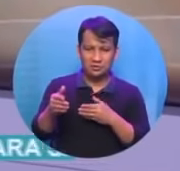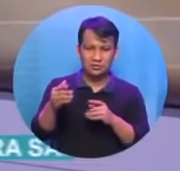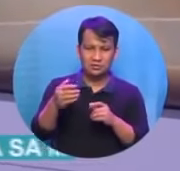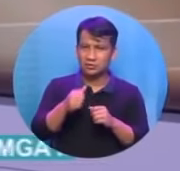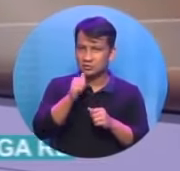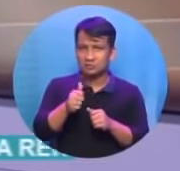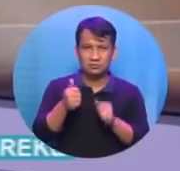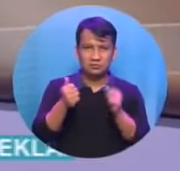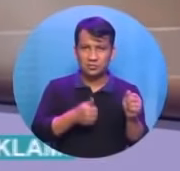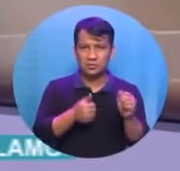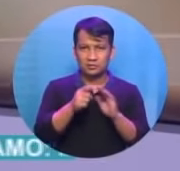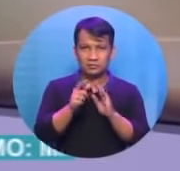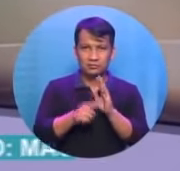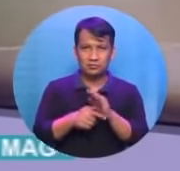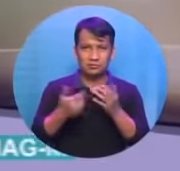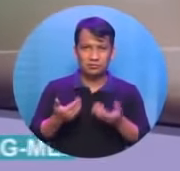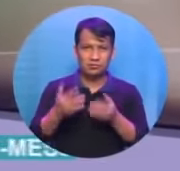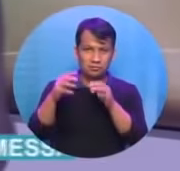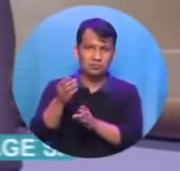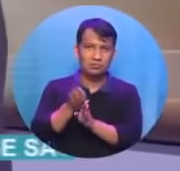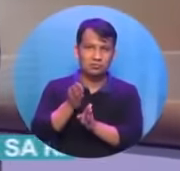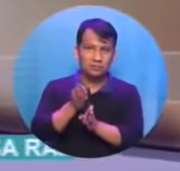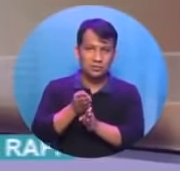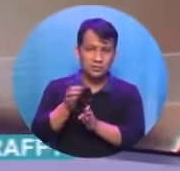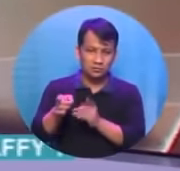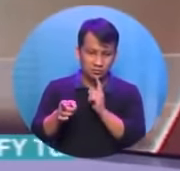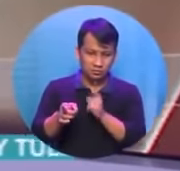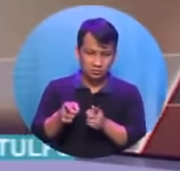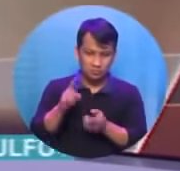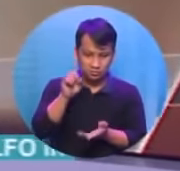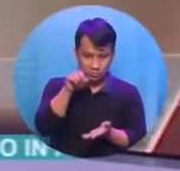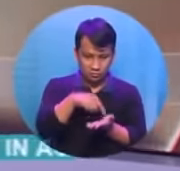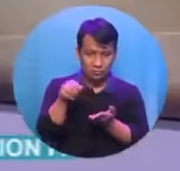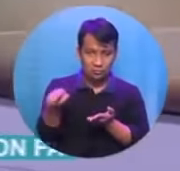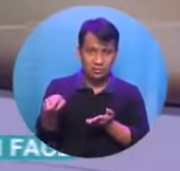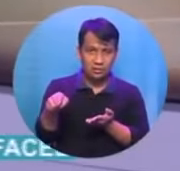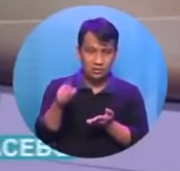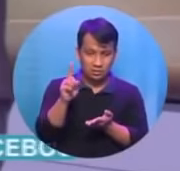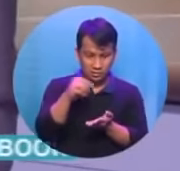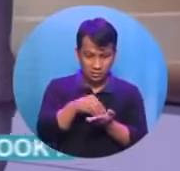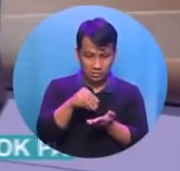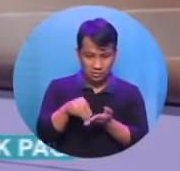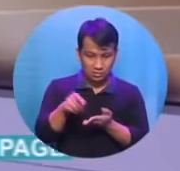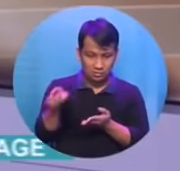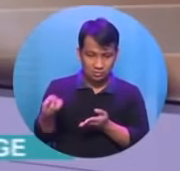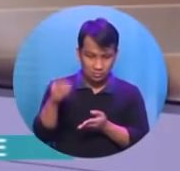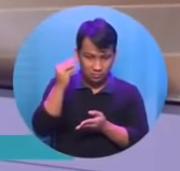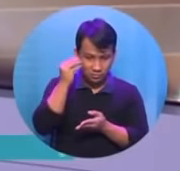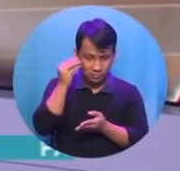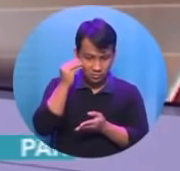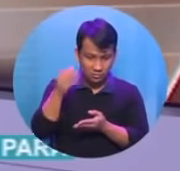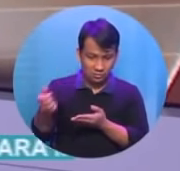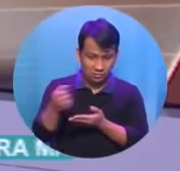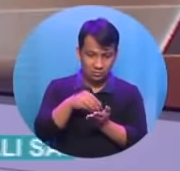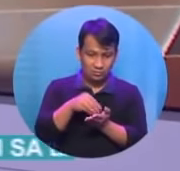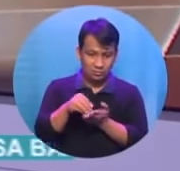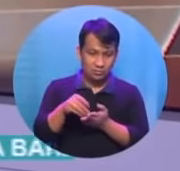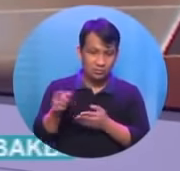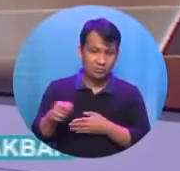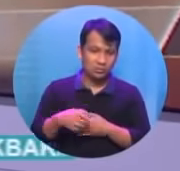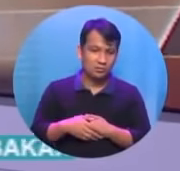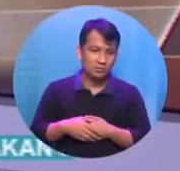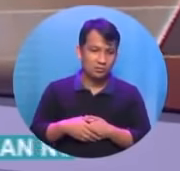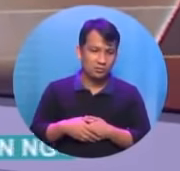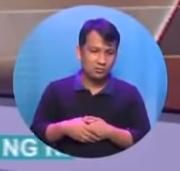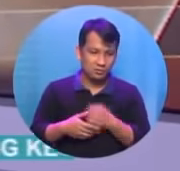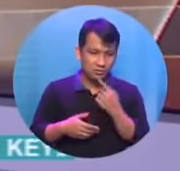kayo ng batas. Ngayon, nahuli po itong inyong boss. Totoo ba, hininga ng 1 million itong si sir, Maximo para sa pantubo sa kanilang lisensya? Ang una